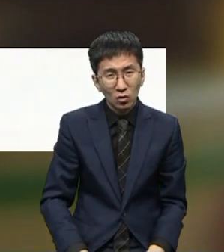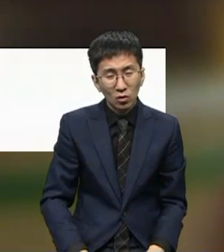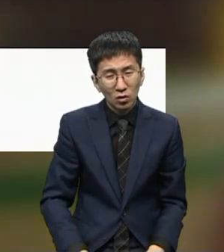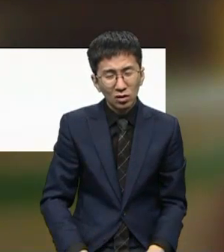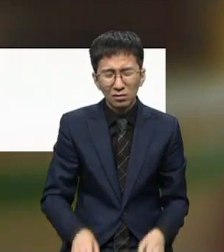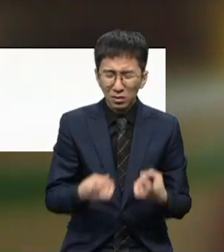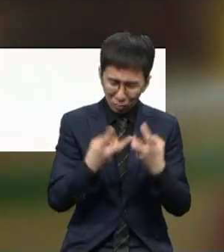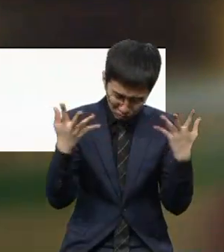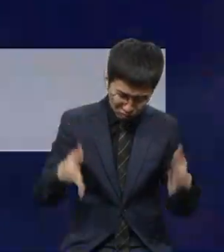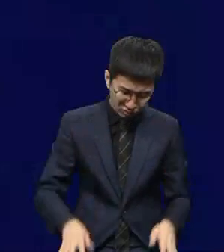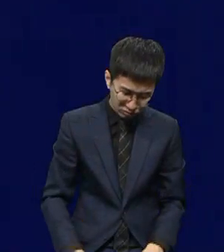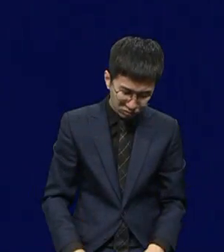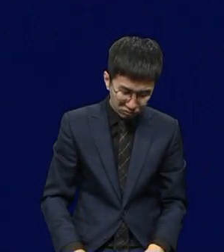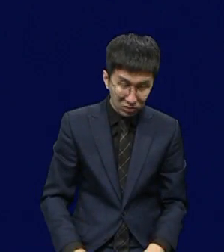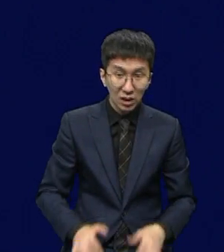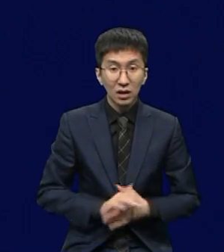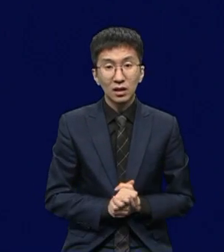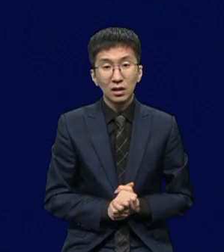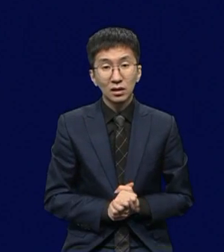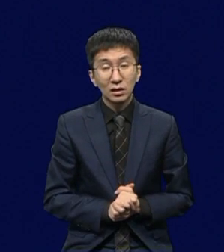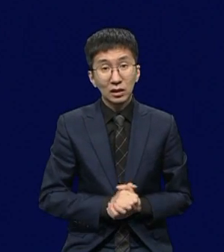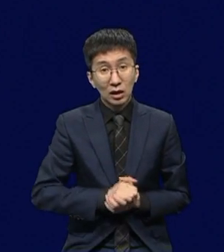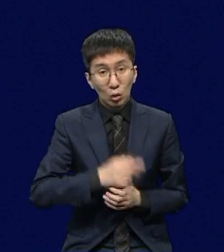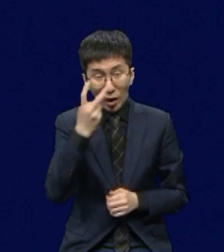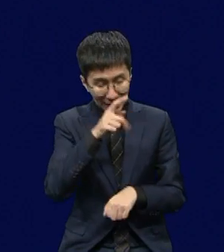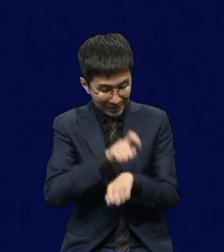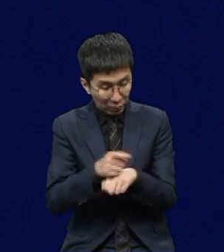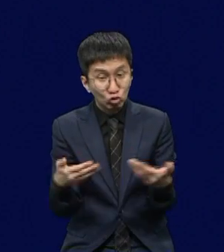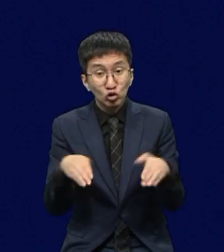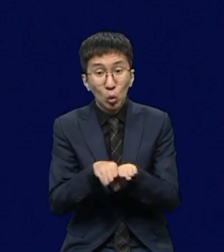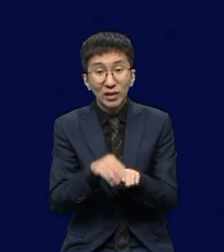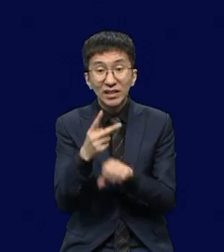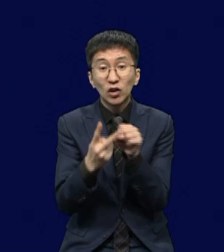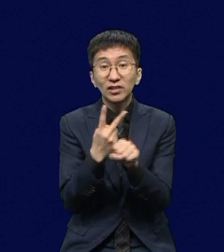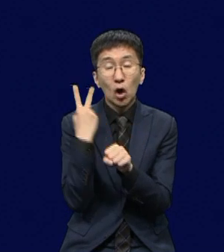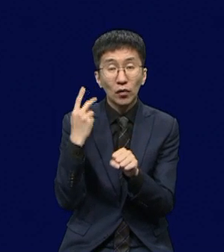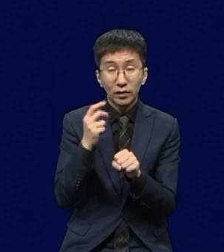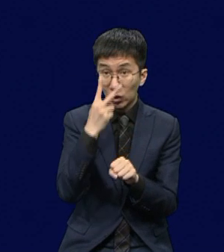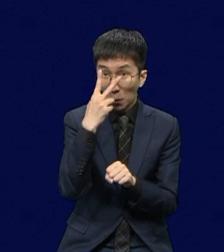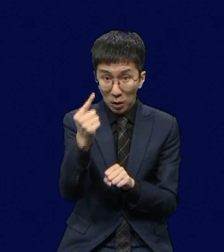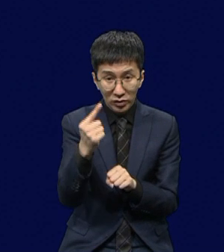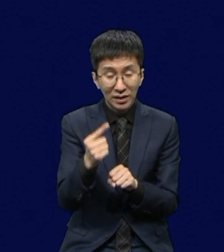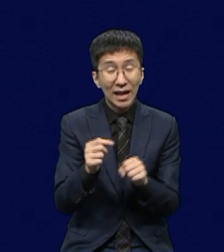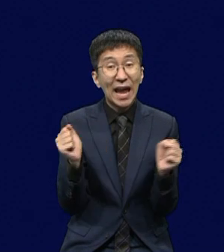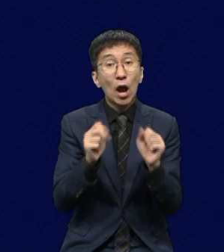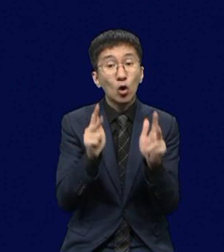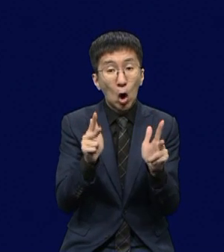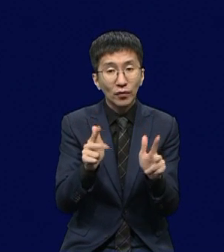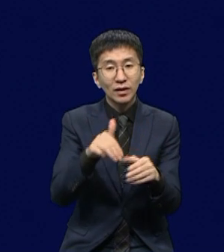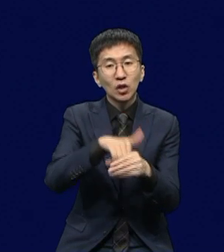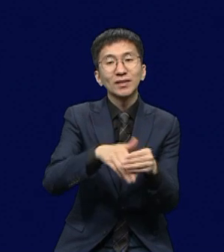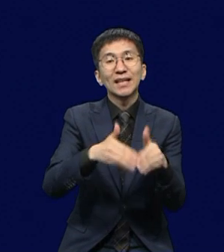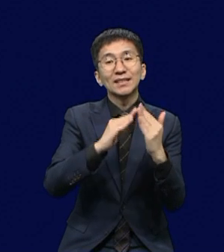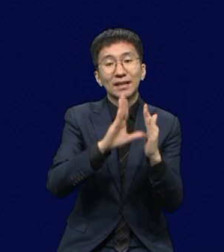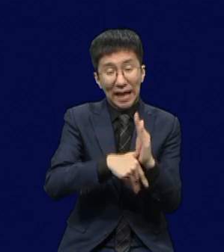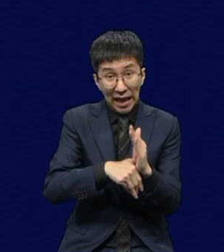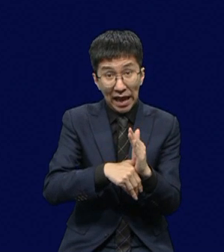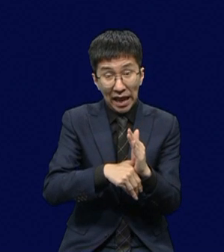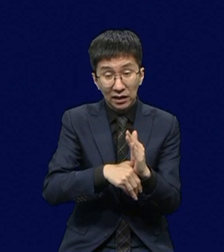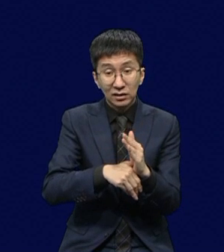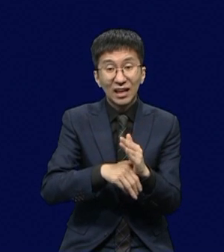아무 갔던 간의 권리 3 소 측을 2년전 경비원들이 에어컨을 설치했을 때 전기요금 부담을 전제로 승인했다 고